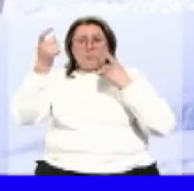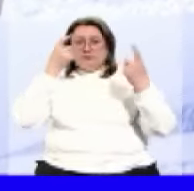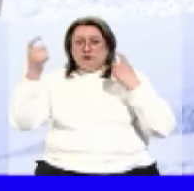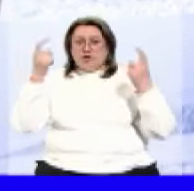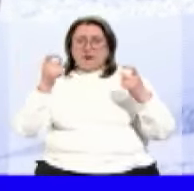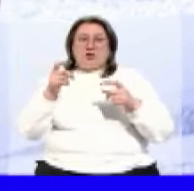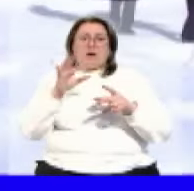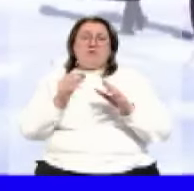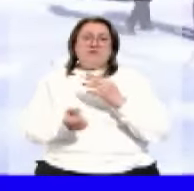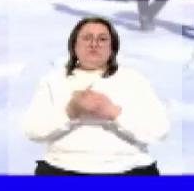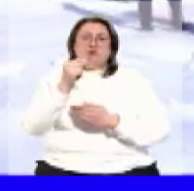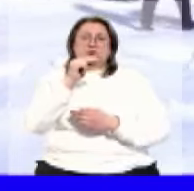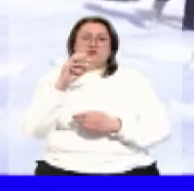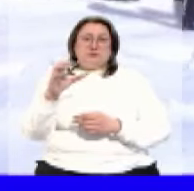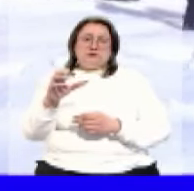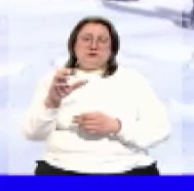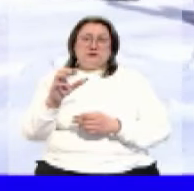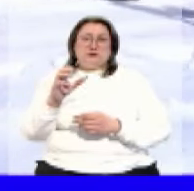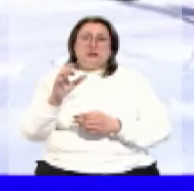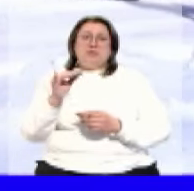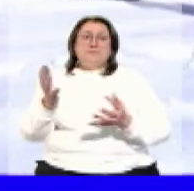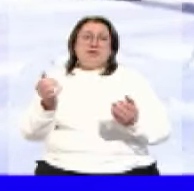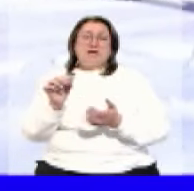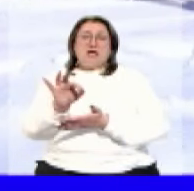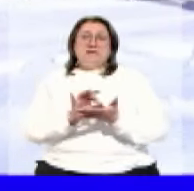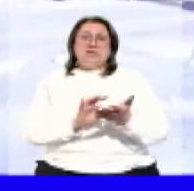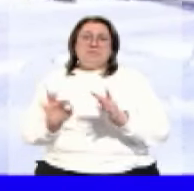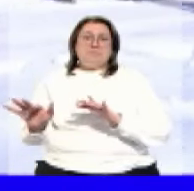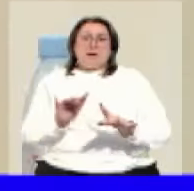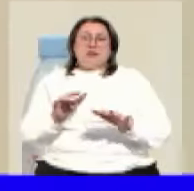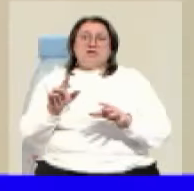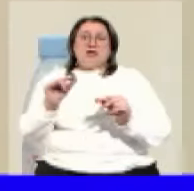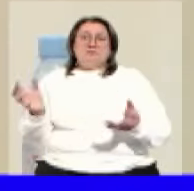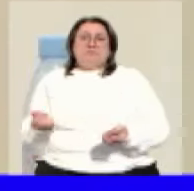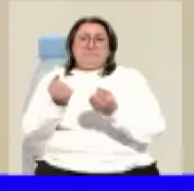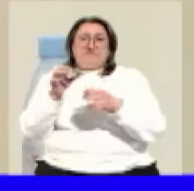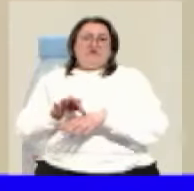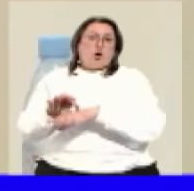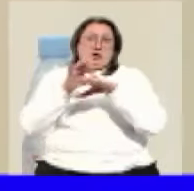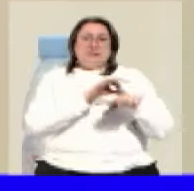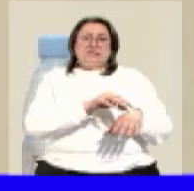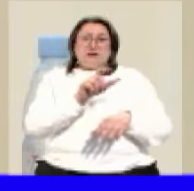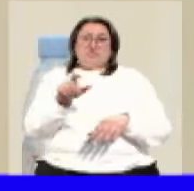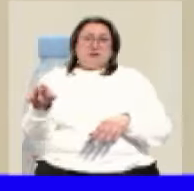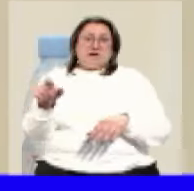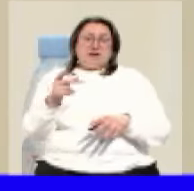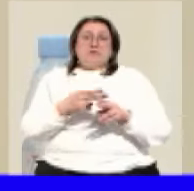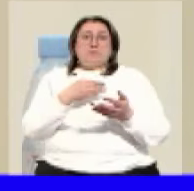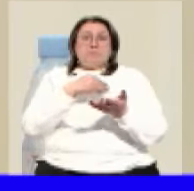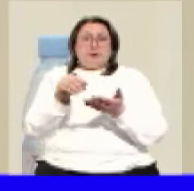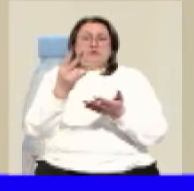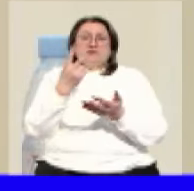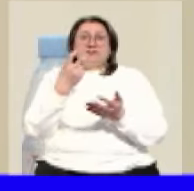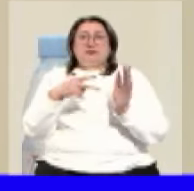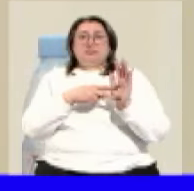шаралар қабылдауға арналған құлақтандыру жүйесі жоқ. Оны сатып алу үшін 227 миллион теңге қажет екен. Қалаға 35